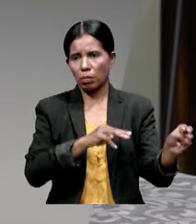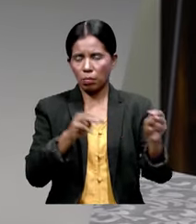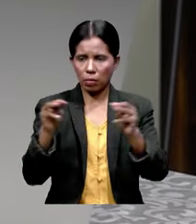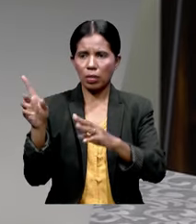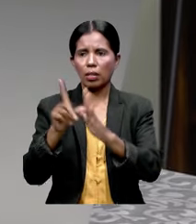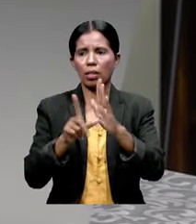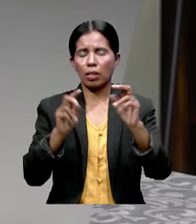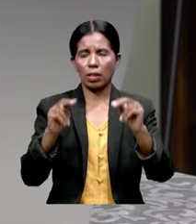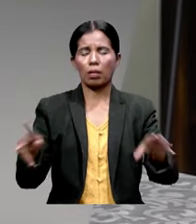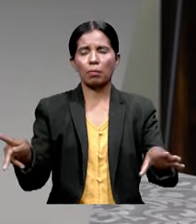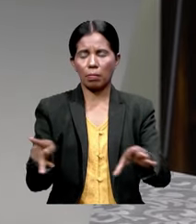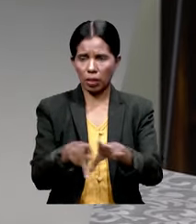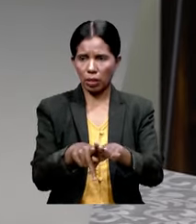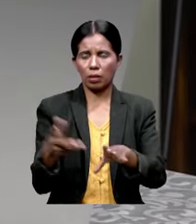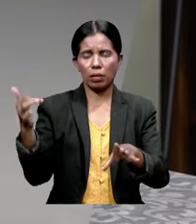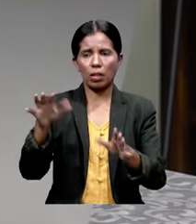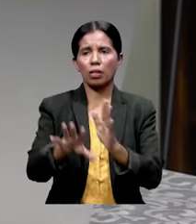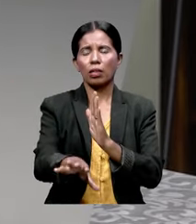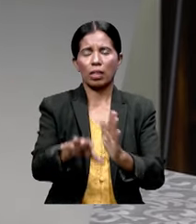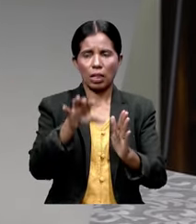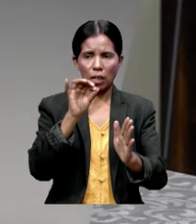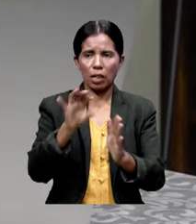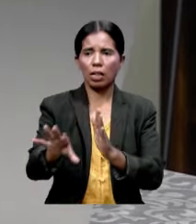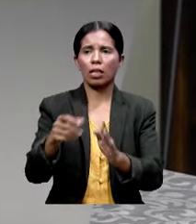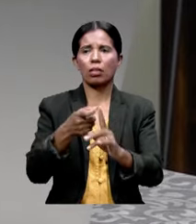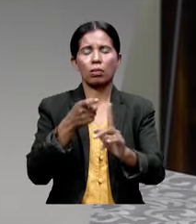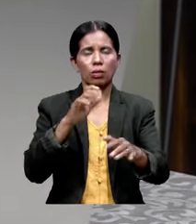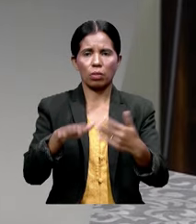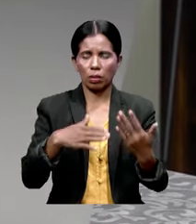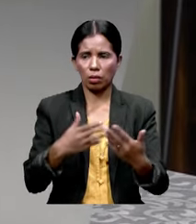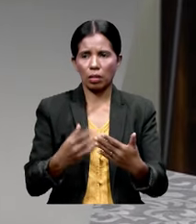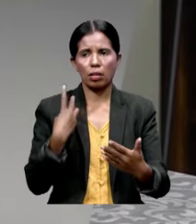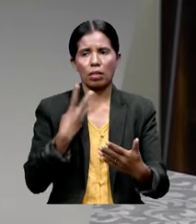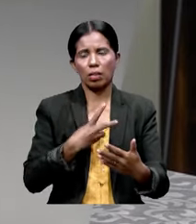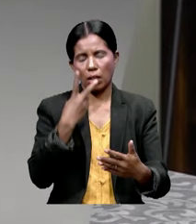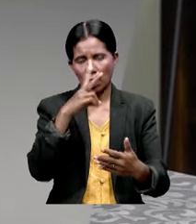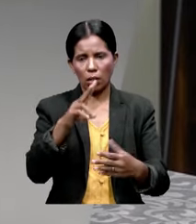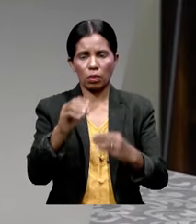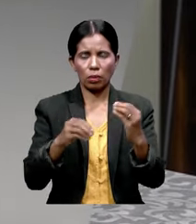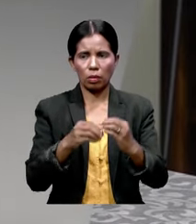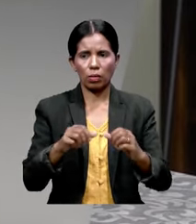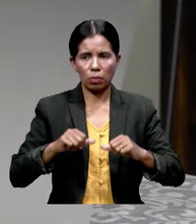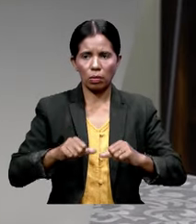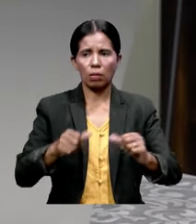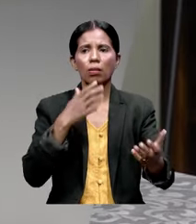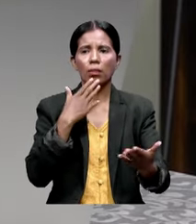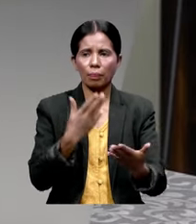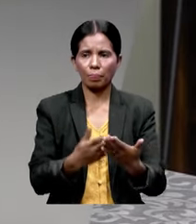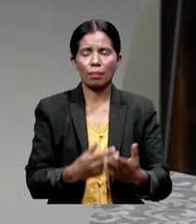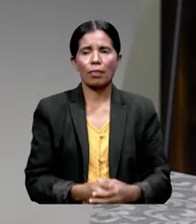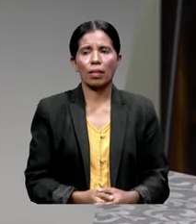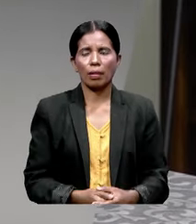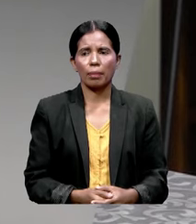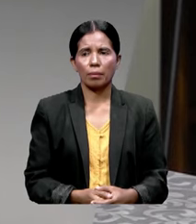dian tengki partidu sir mak mai nomea saung ne tengki mai si mai rio ne dia klit hare ba buat ne para buat atu bele lau dia. Atu